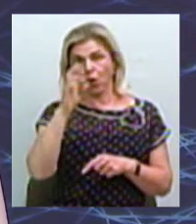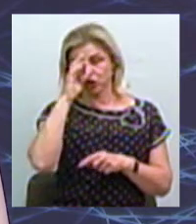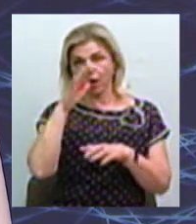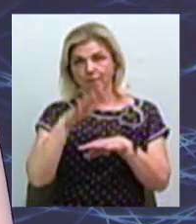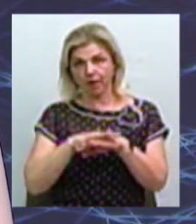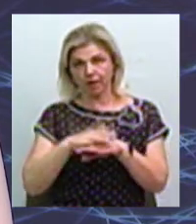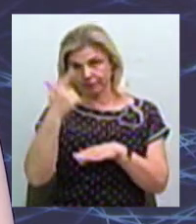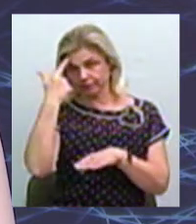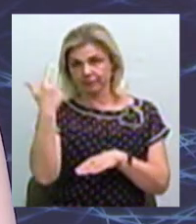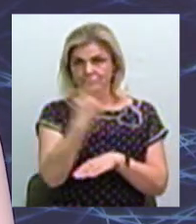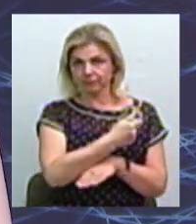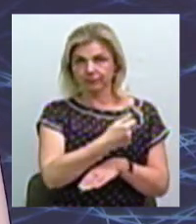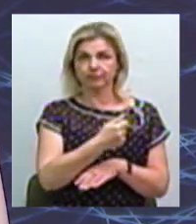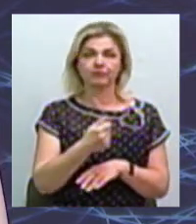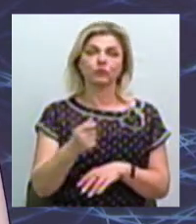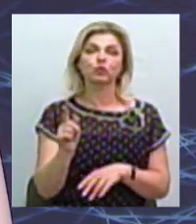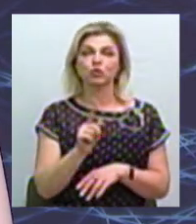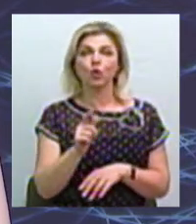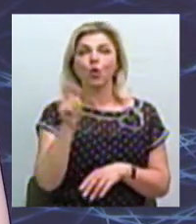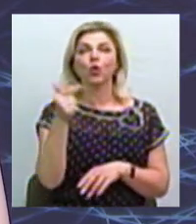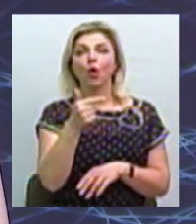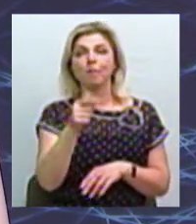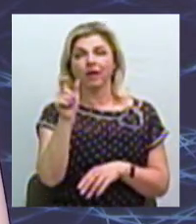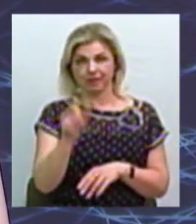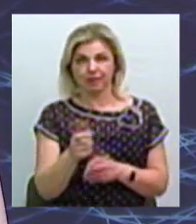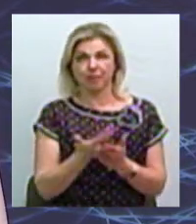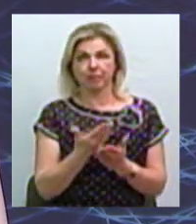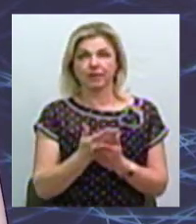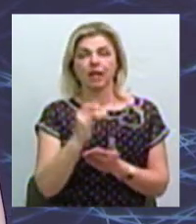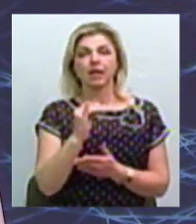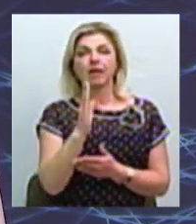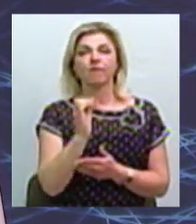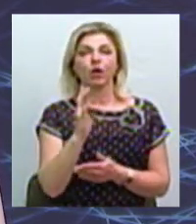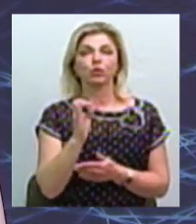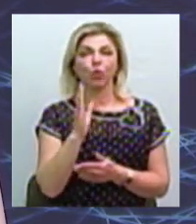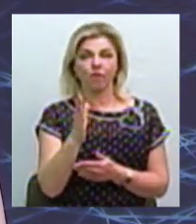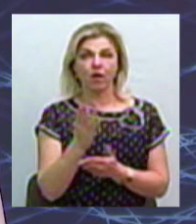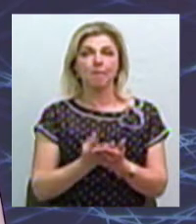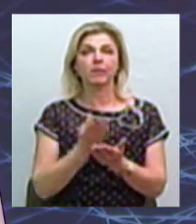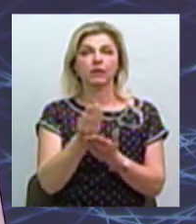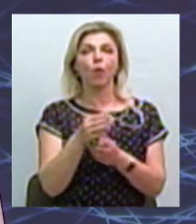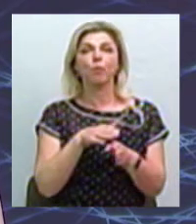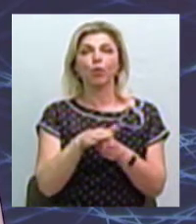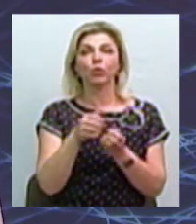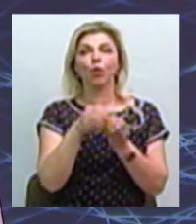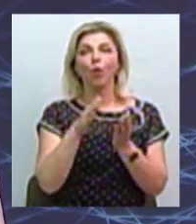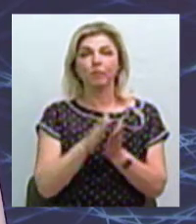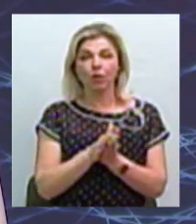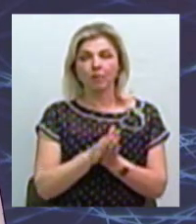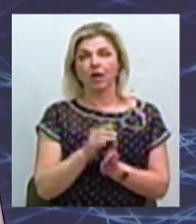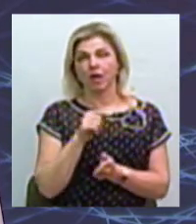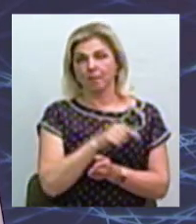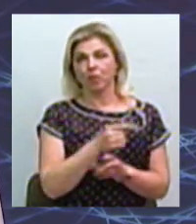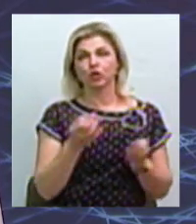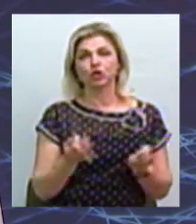надає інформацію, що громадянин Іванов сплатив в повному обсязі, і йому не потрібно